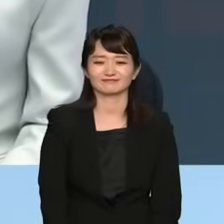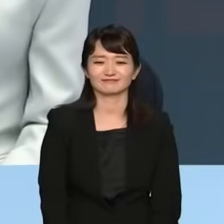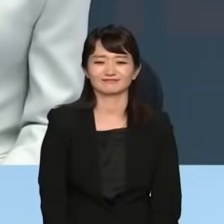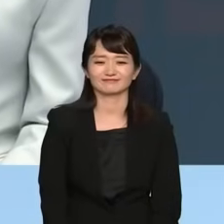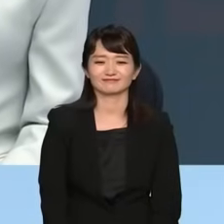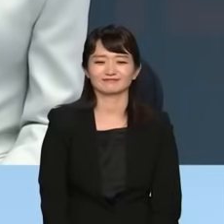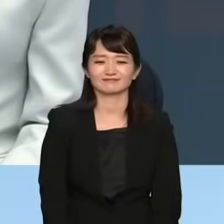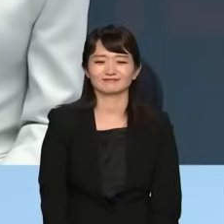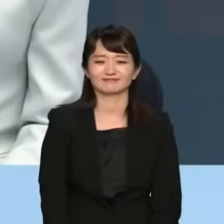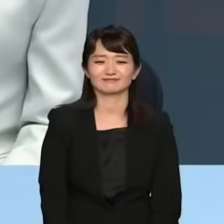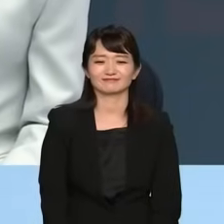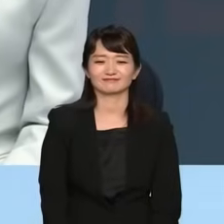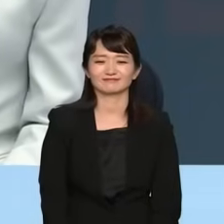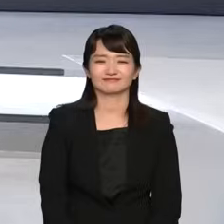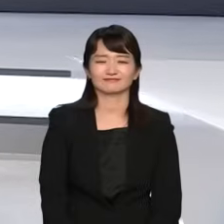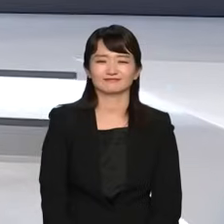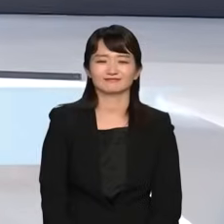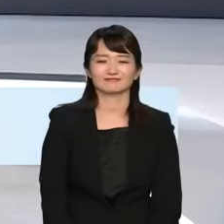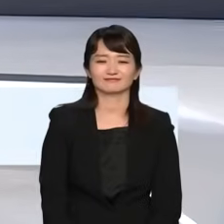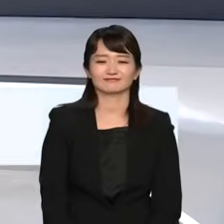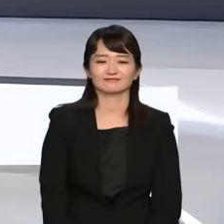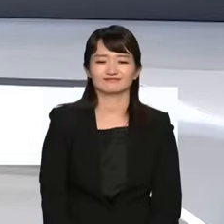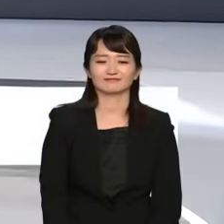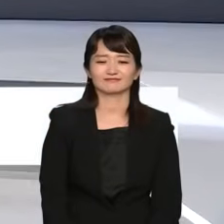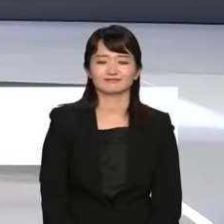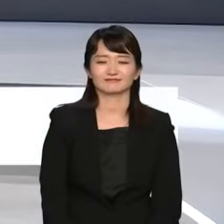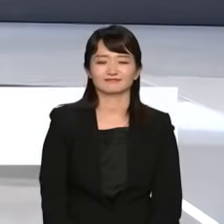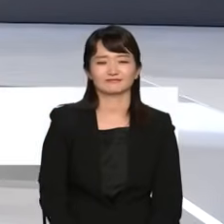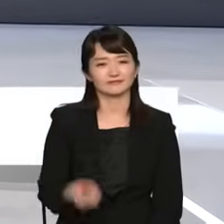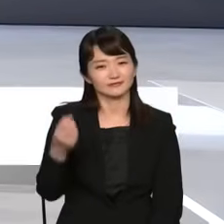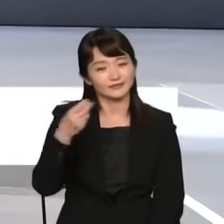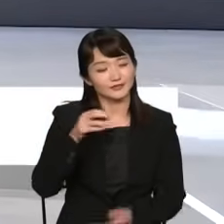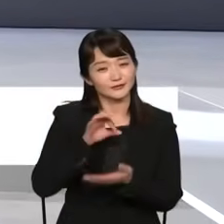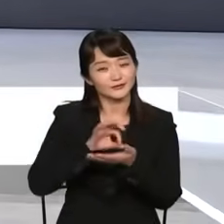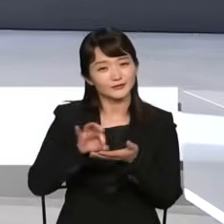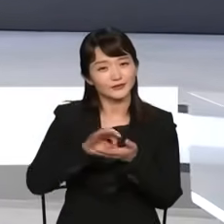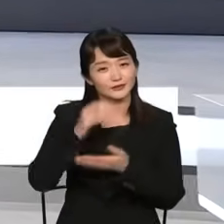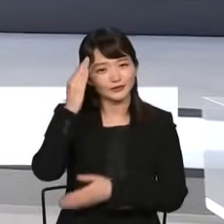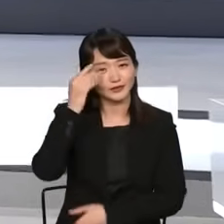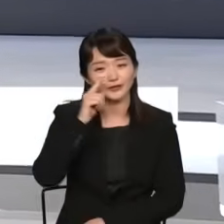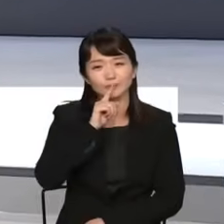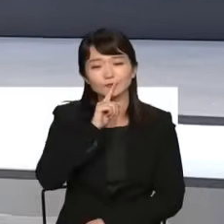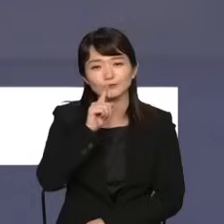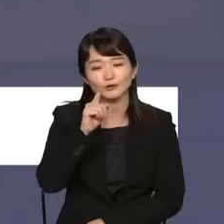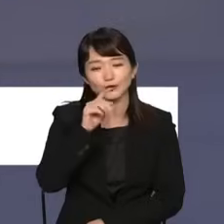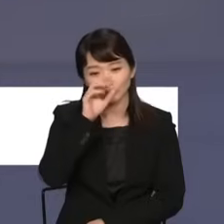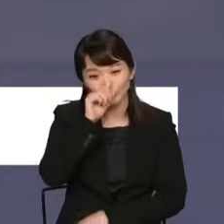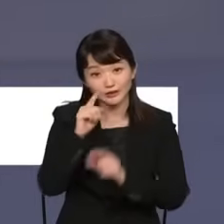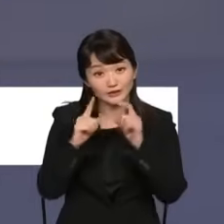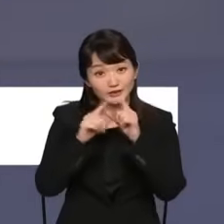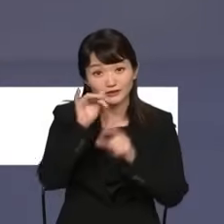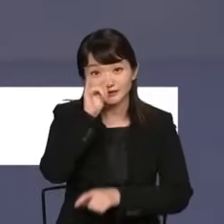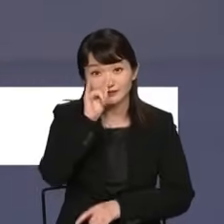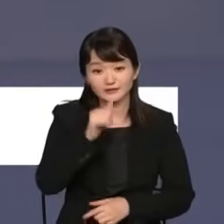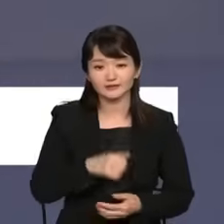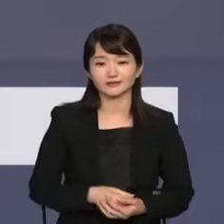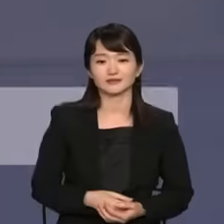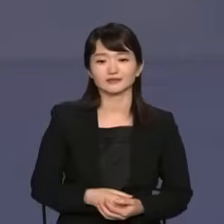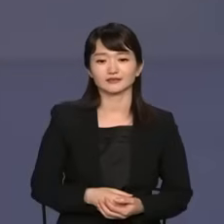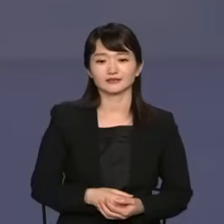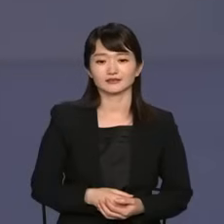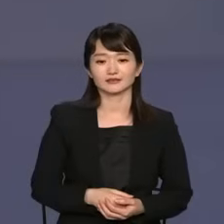감동하게 지켜보고 계십니다. 자주 쓰는 혹시 한국어가 있을까요? 좋아하는 단어라든지.